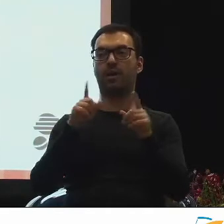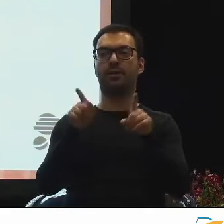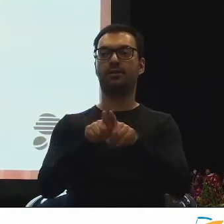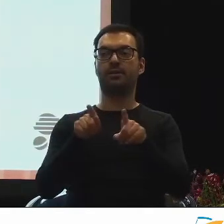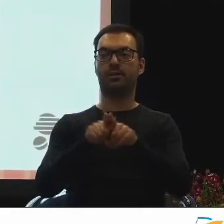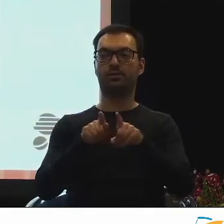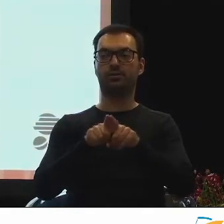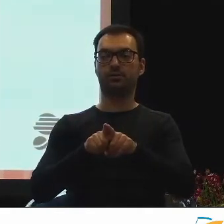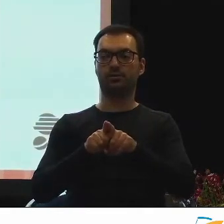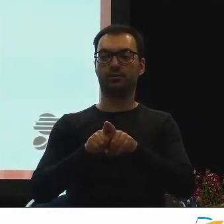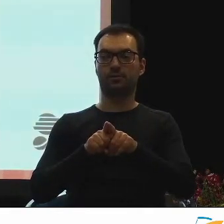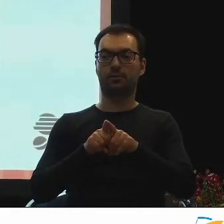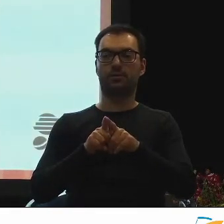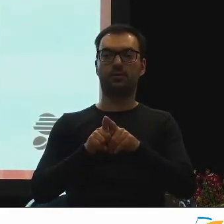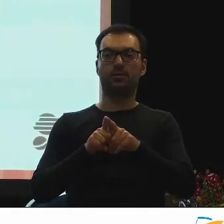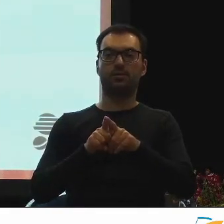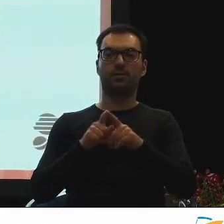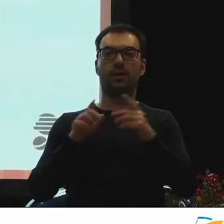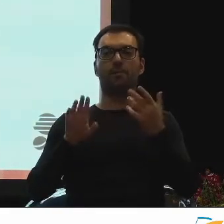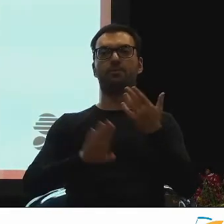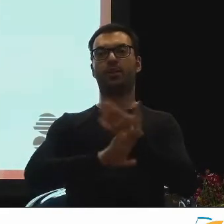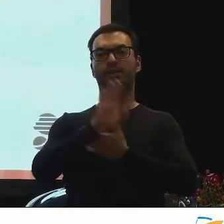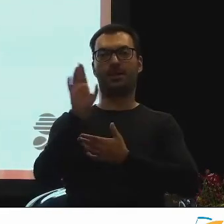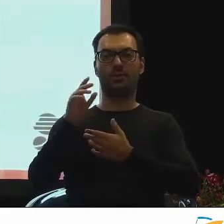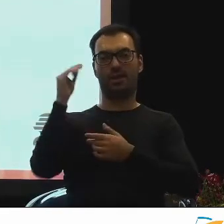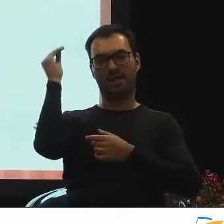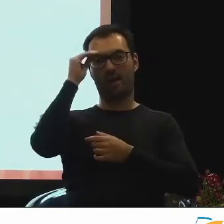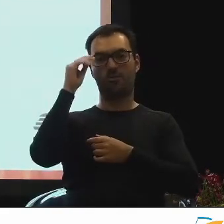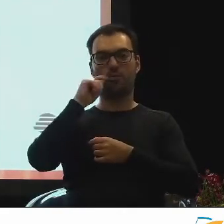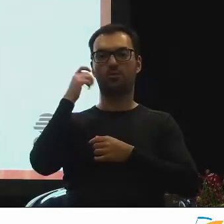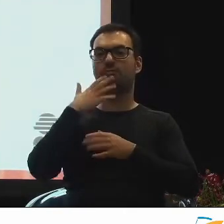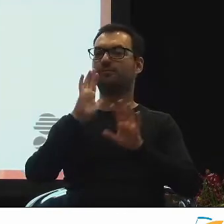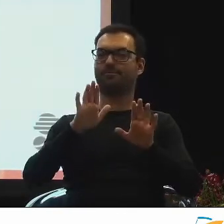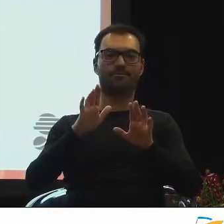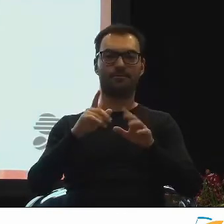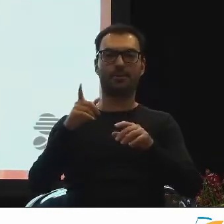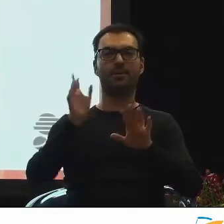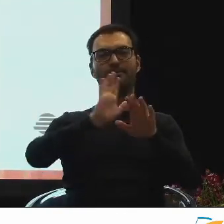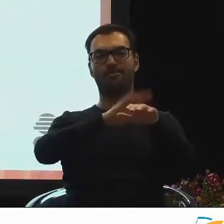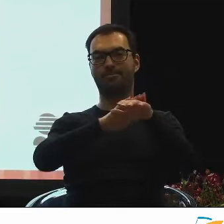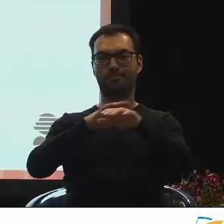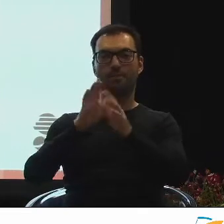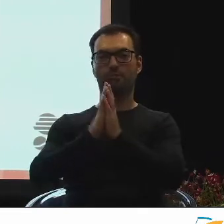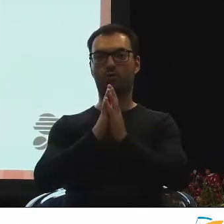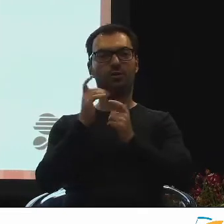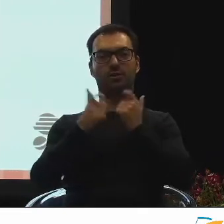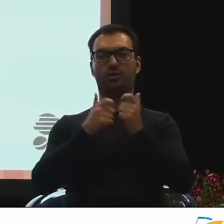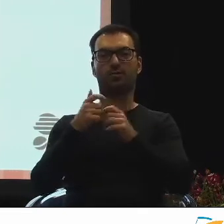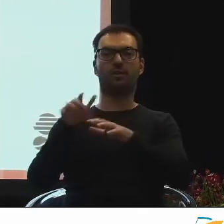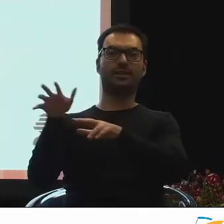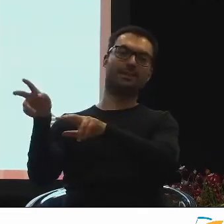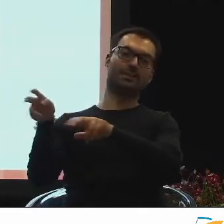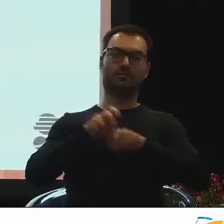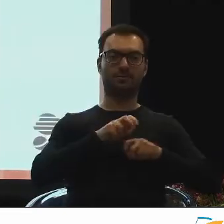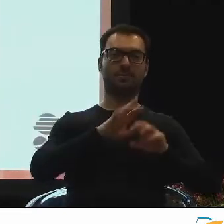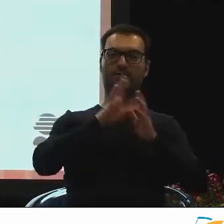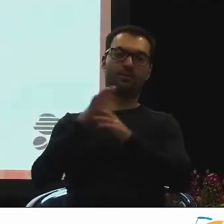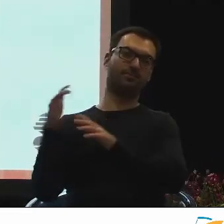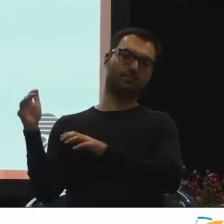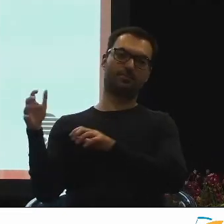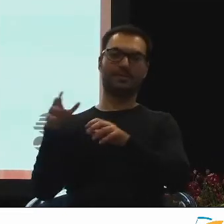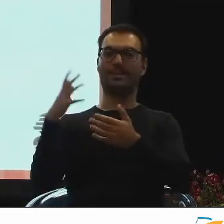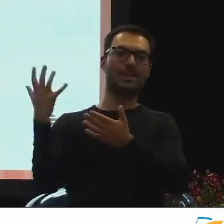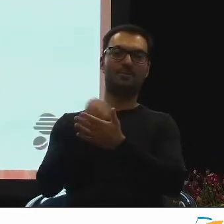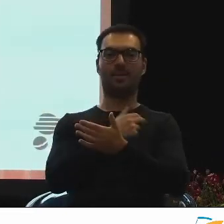jednocześnie przedstawiciele nauki ukraińskiej mówią tak, ale słuchajcie, nie doprowadźcie nam do drenażu mózgów. Znaczy